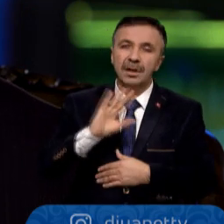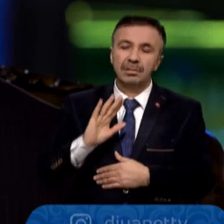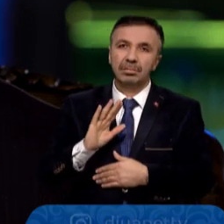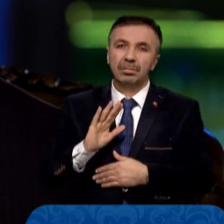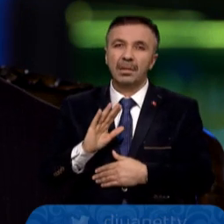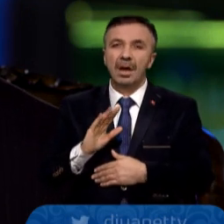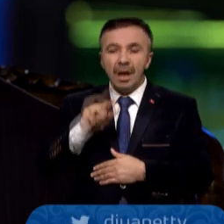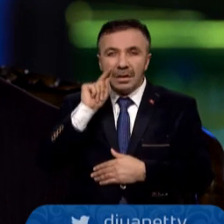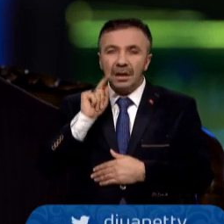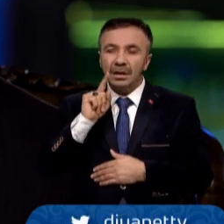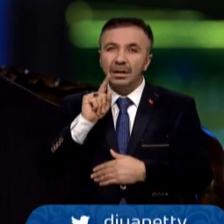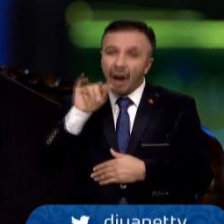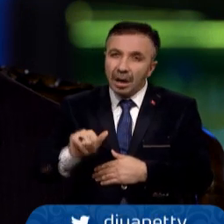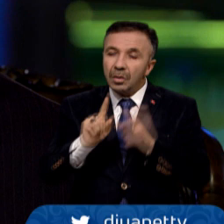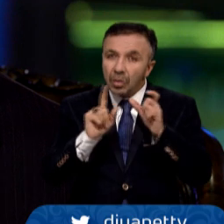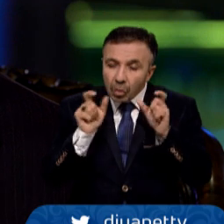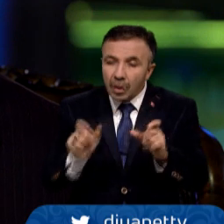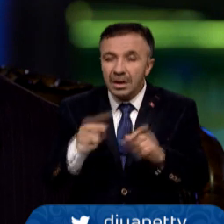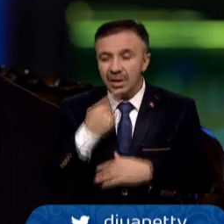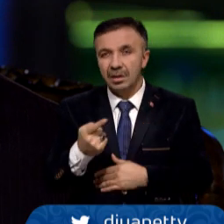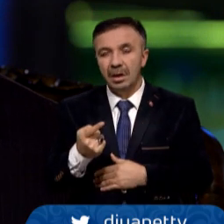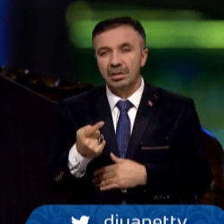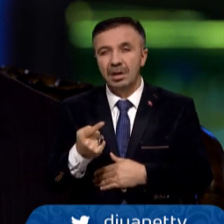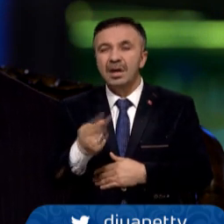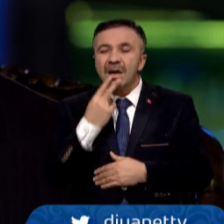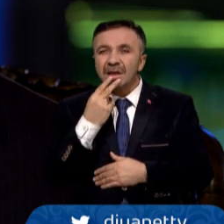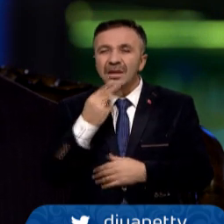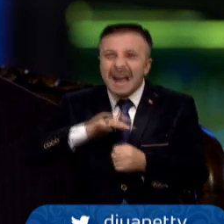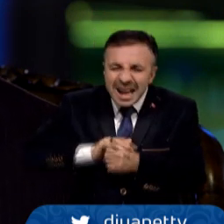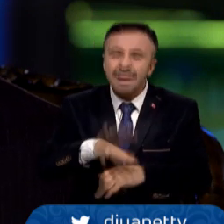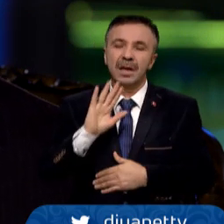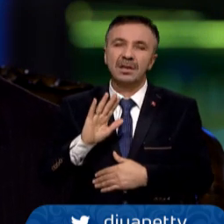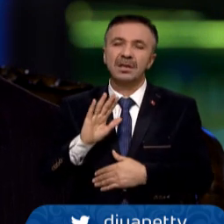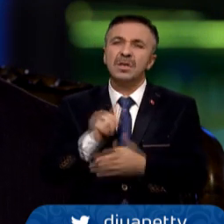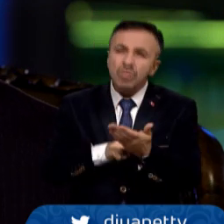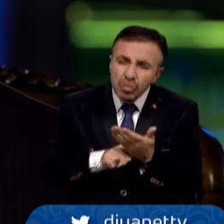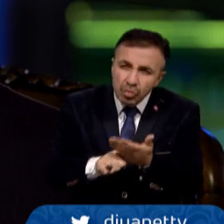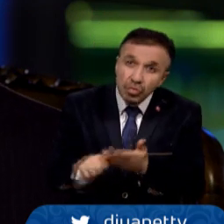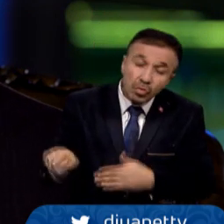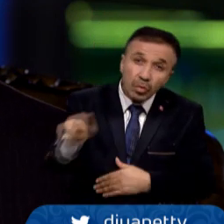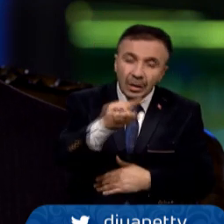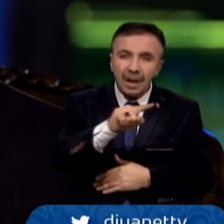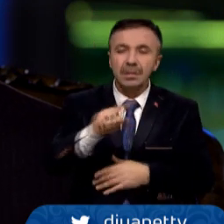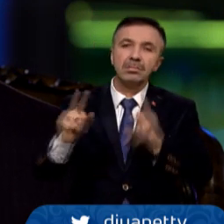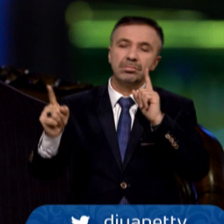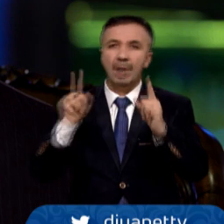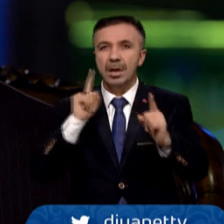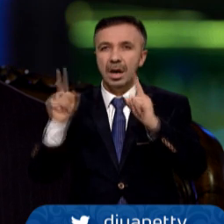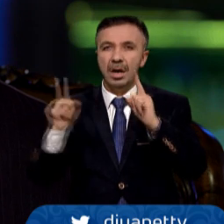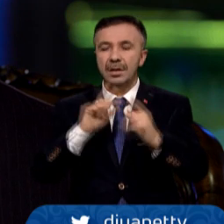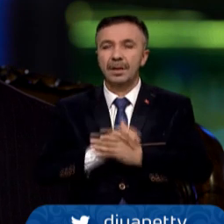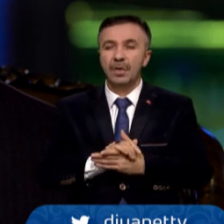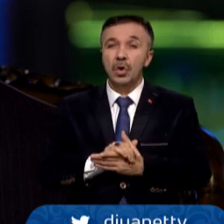erkeklerin hakkını koruyacağız derken kime karşı koruyacaksınız kadınlar eksilmez mi İşte bütün bu